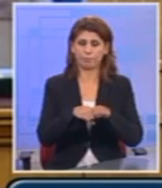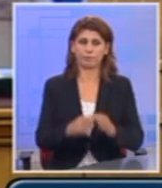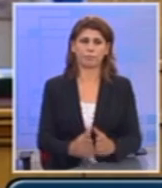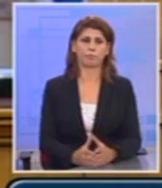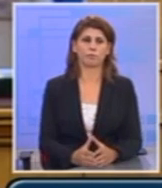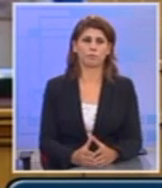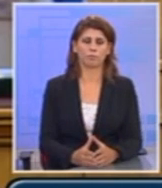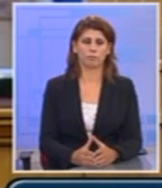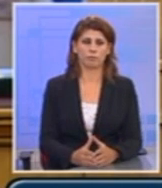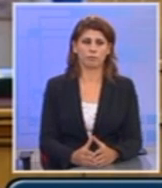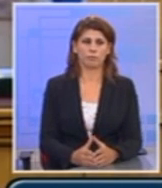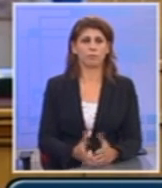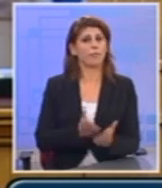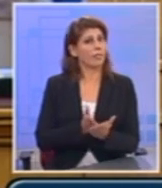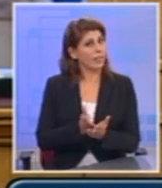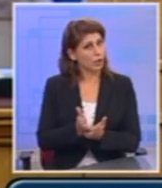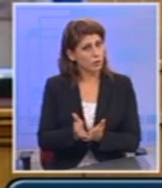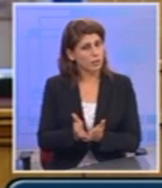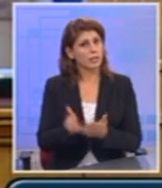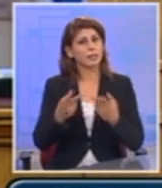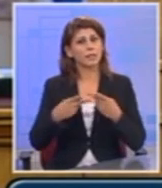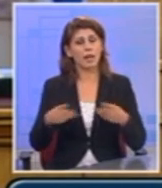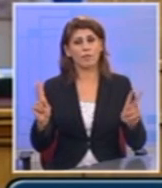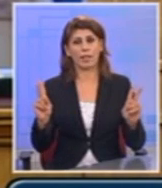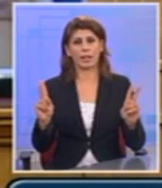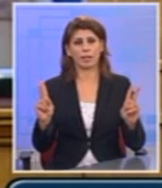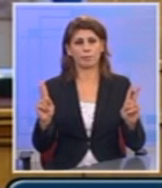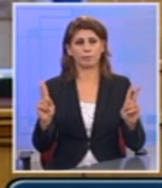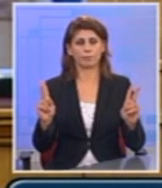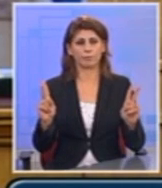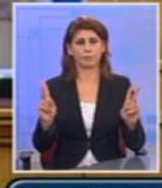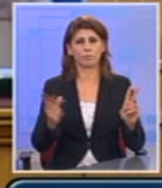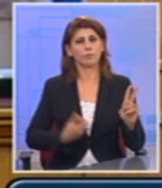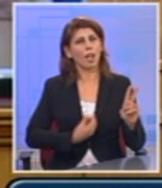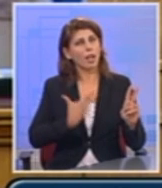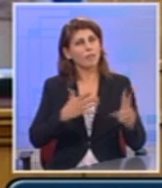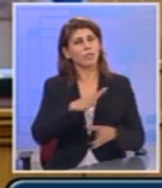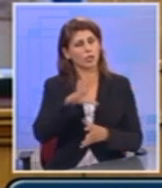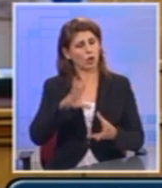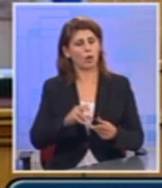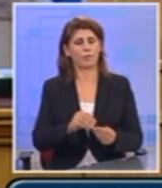την την δικαιοσύνη την ελευθερία της έκφρασης κ